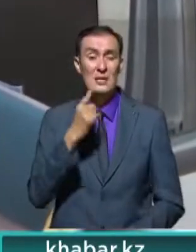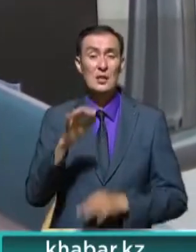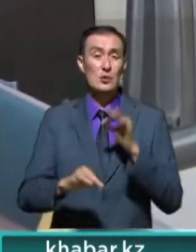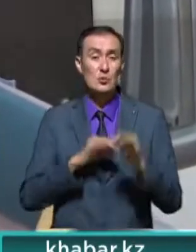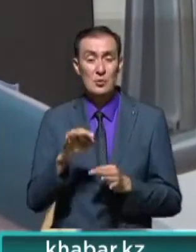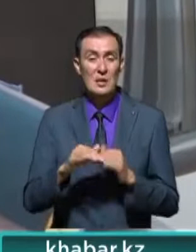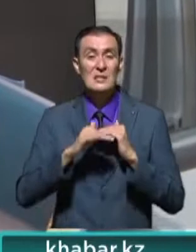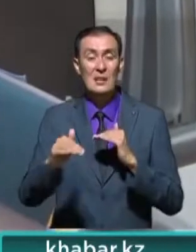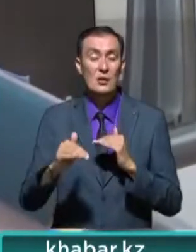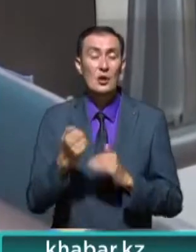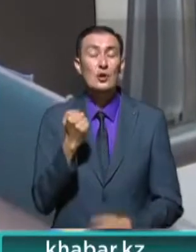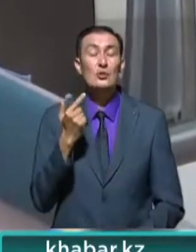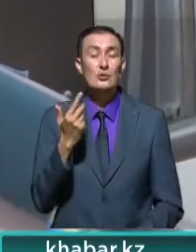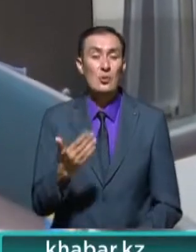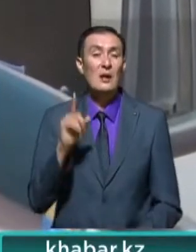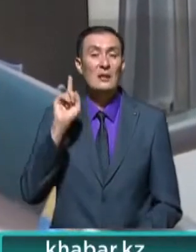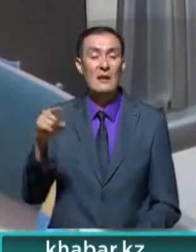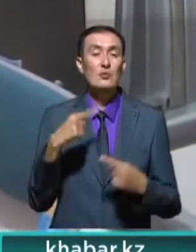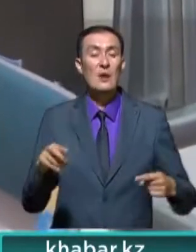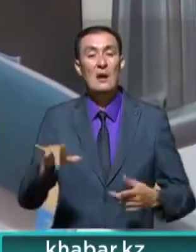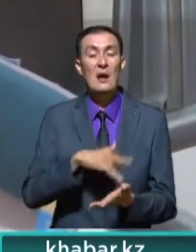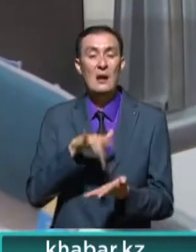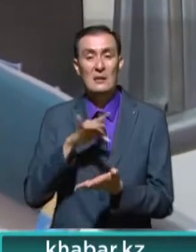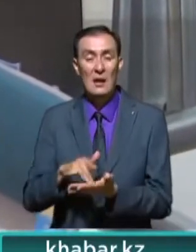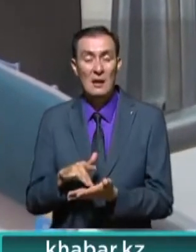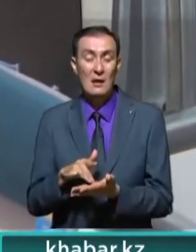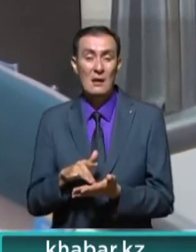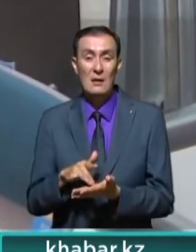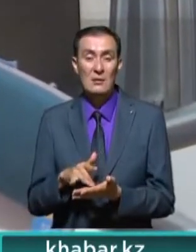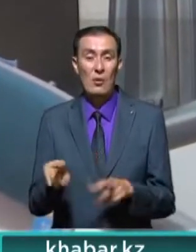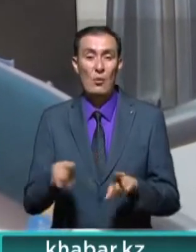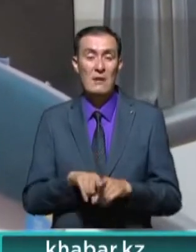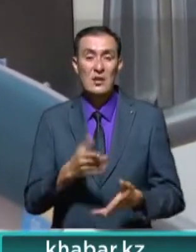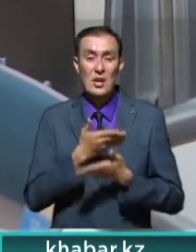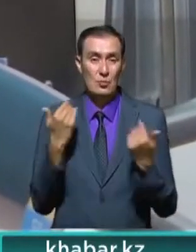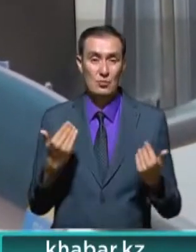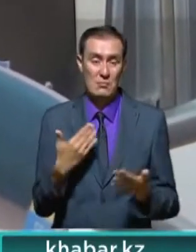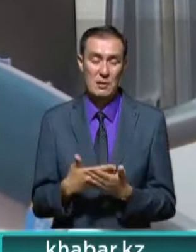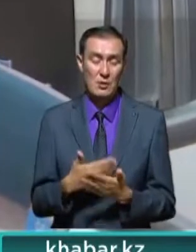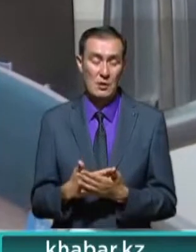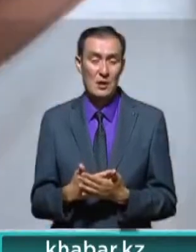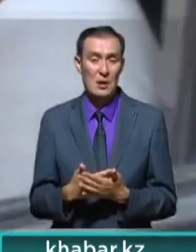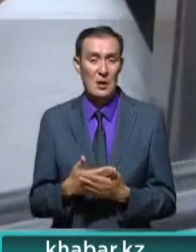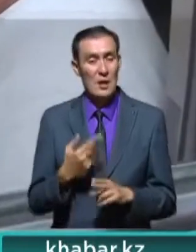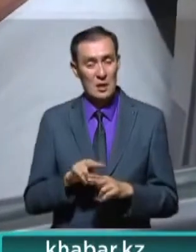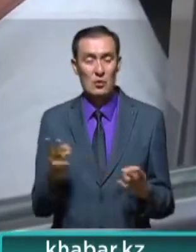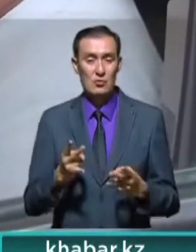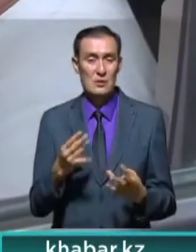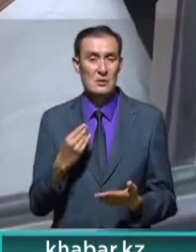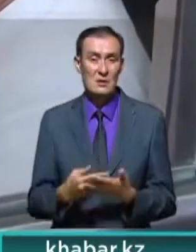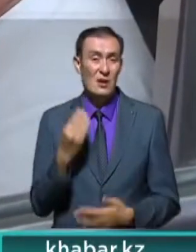стелят столько, сколько там в других городах вообще не видано. То есть это нужно ценить. Качество